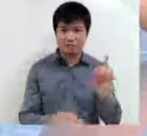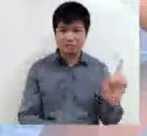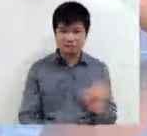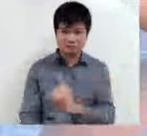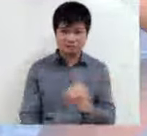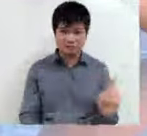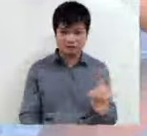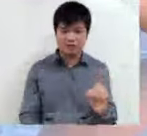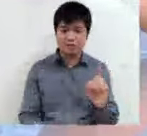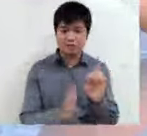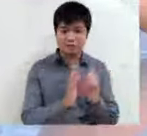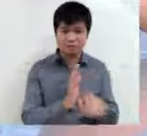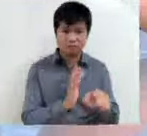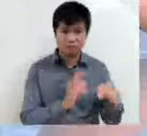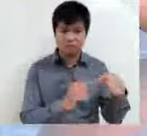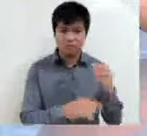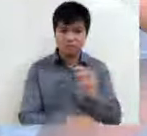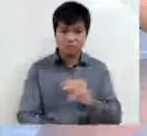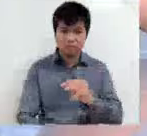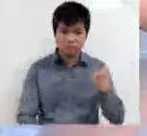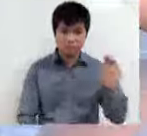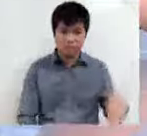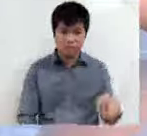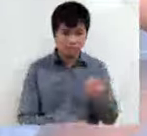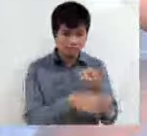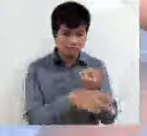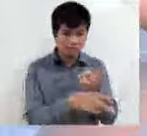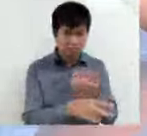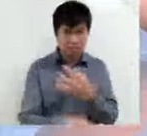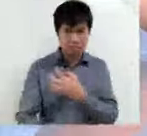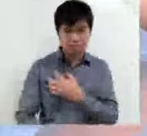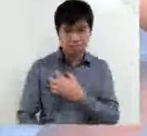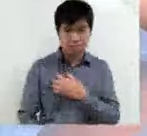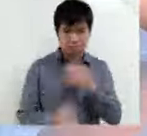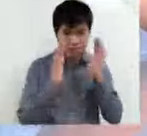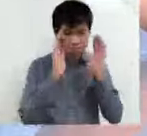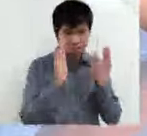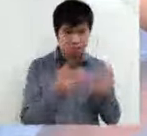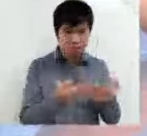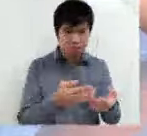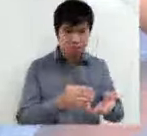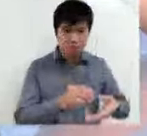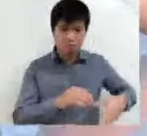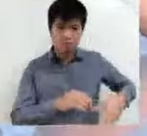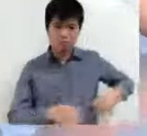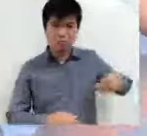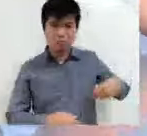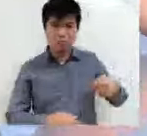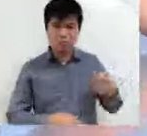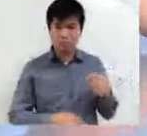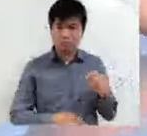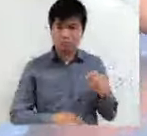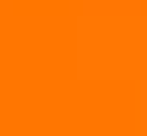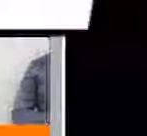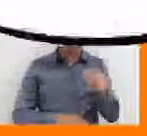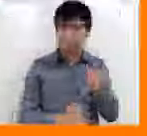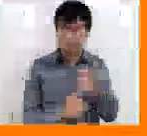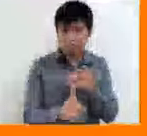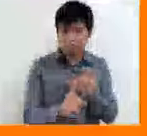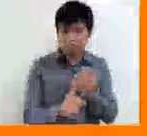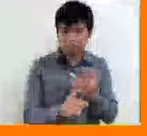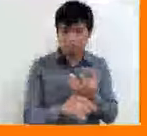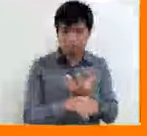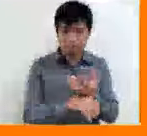Pinaka-tinututukan ngayon ng PNP sa lugar ang pandurukot at pananalisi ng mga kawatan. Live mula